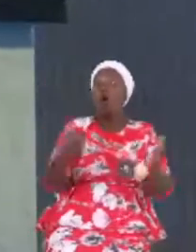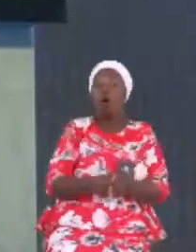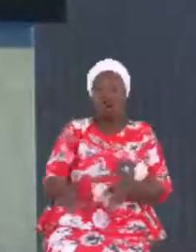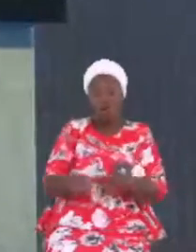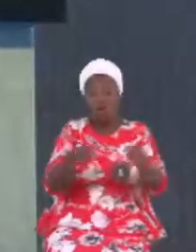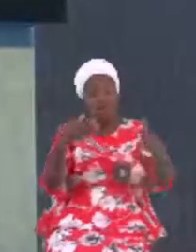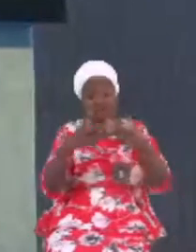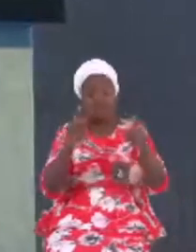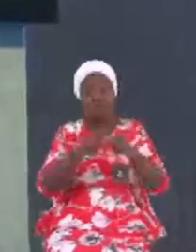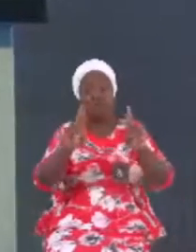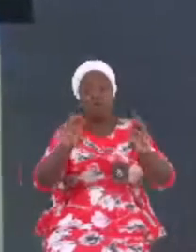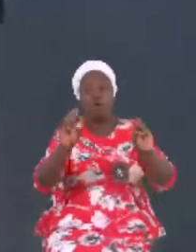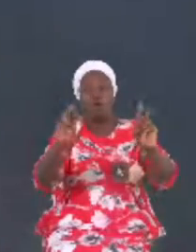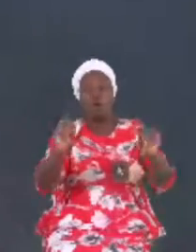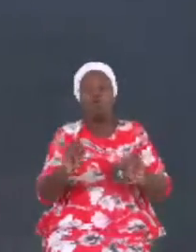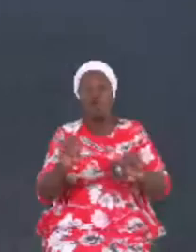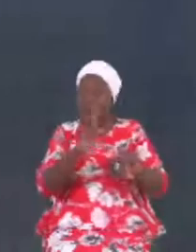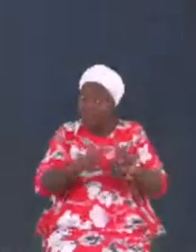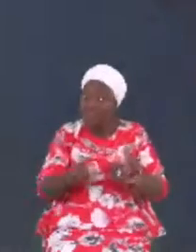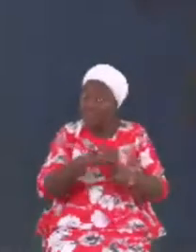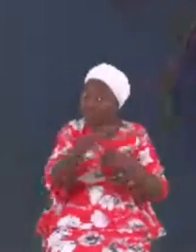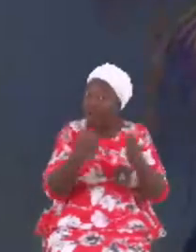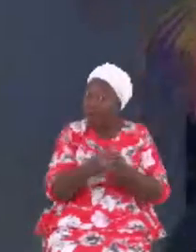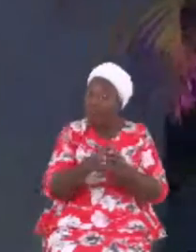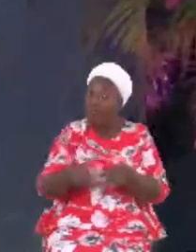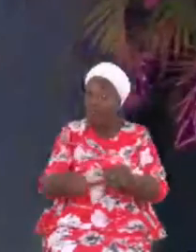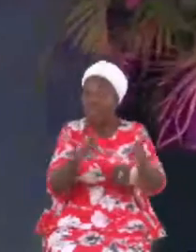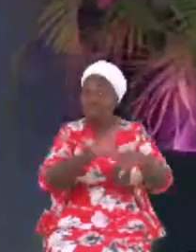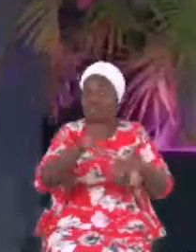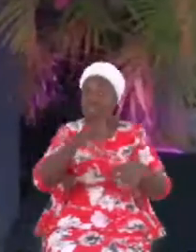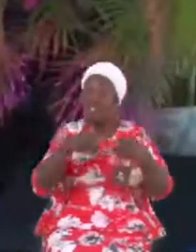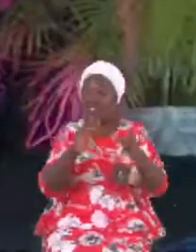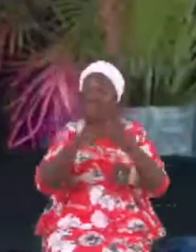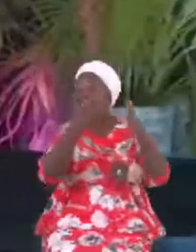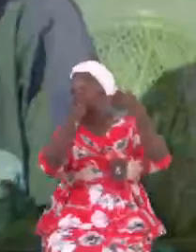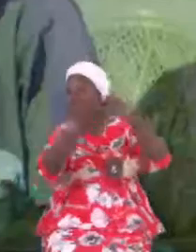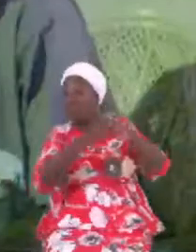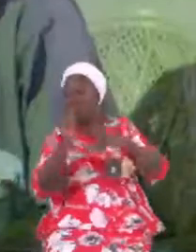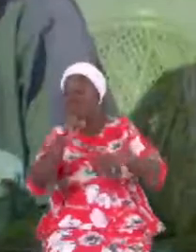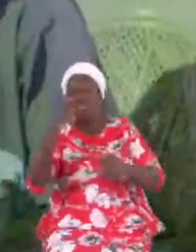Rome. Mais tout chemin ne mène pas au ciel.